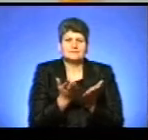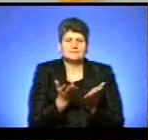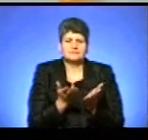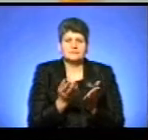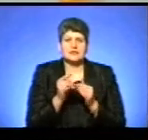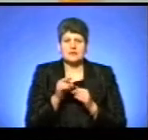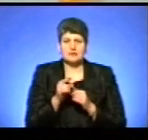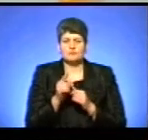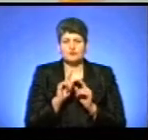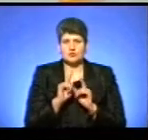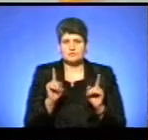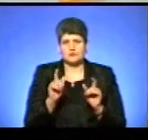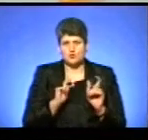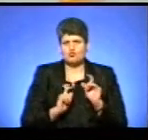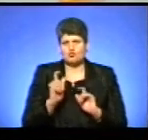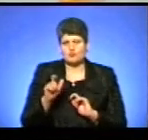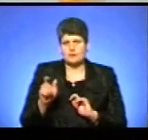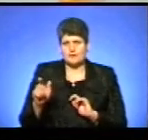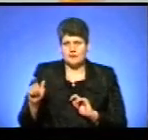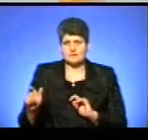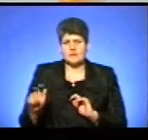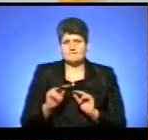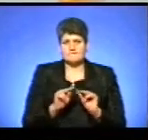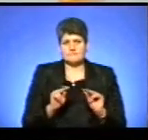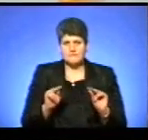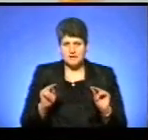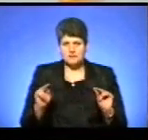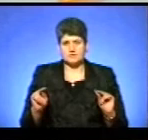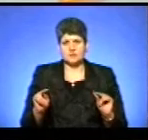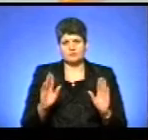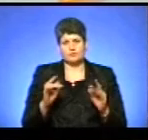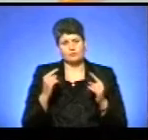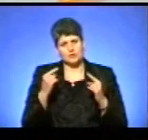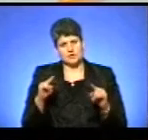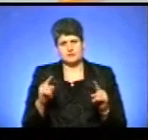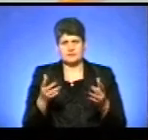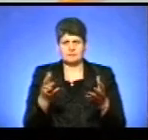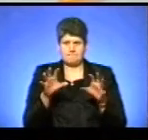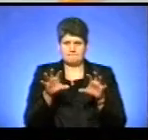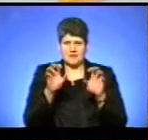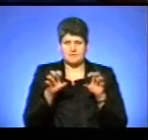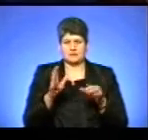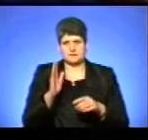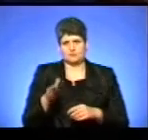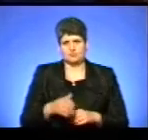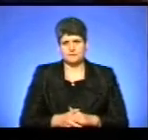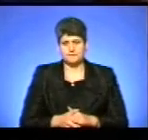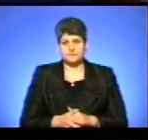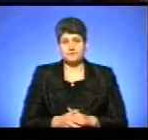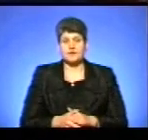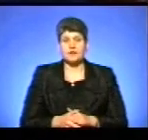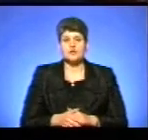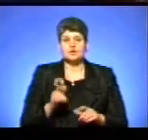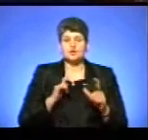їм, особливо студентам, викладачам, воно буде якось, воно інше буде по-іншому буде сприйматися та війна. Студентський